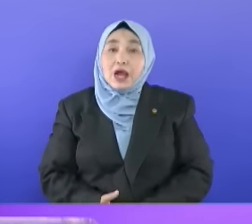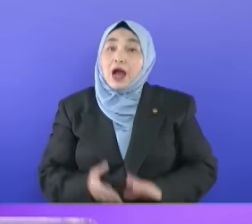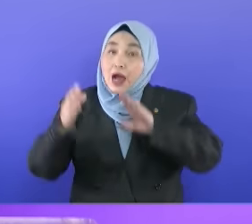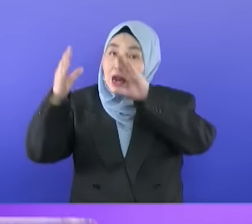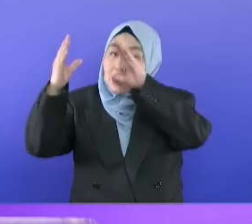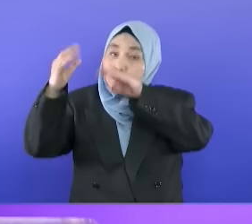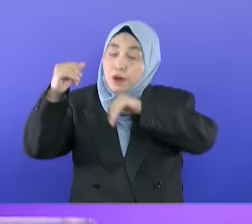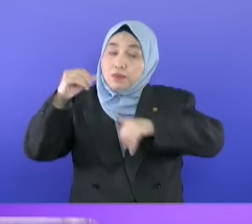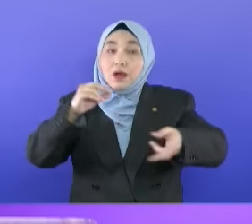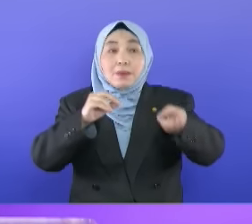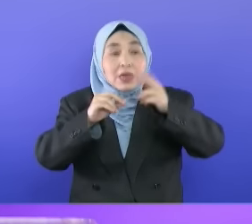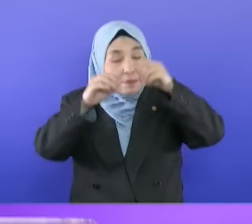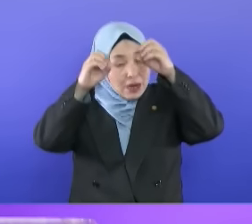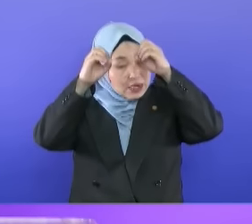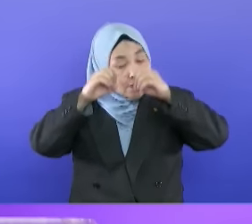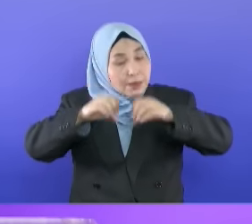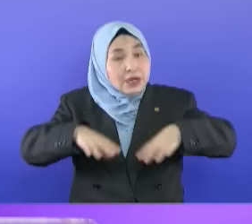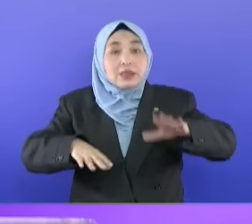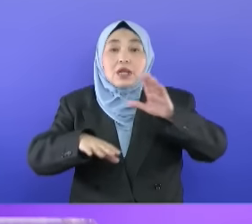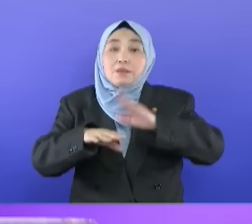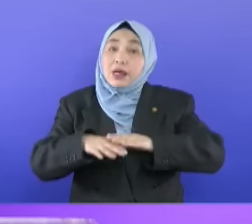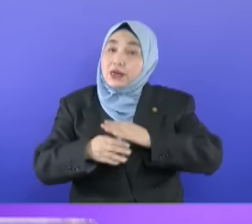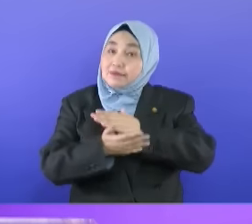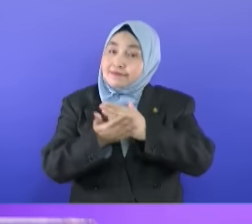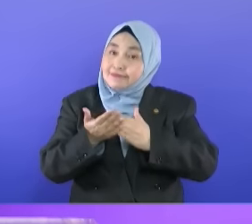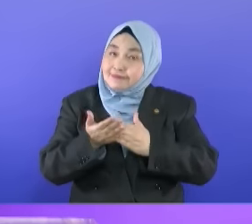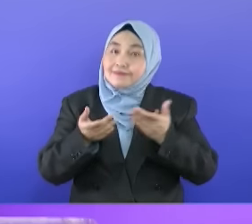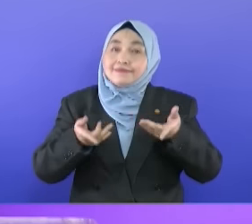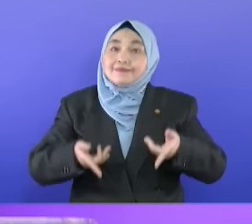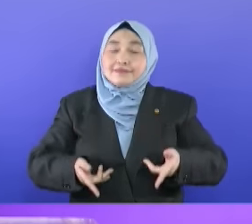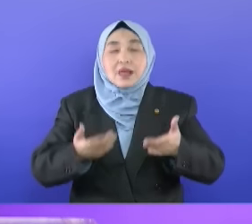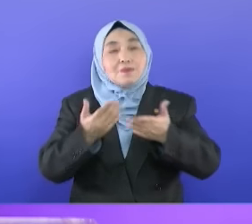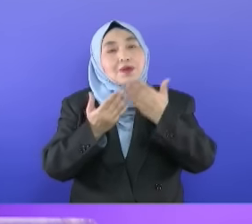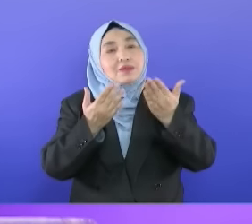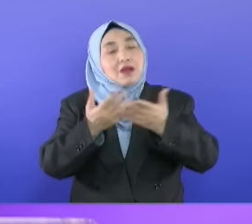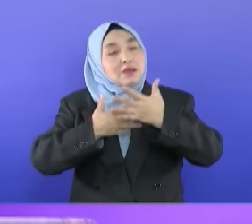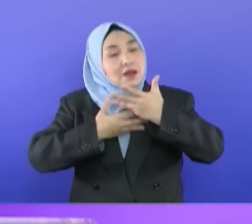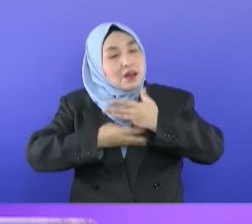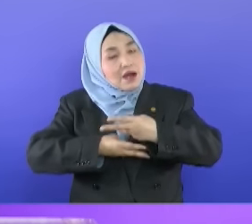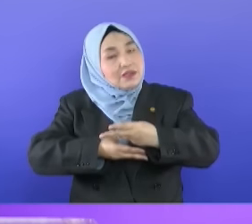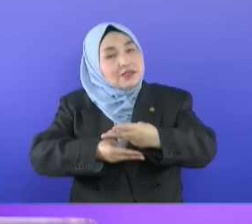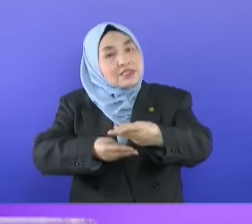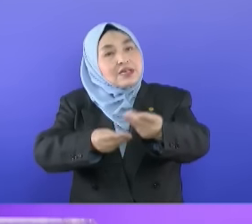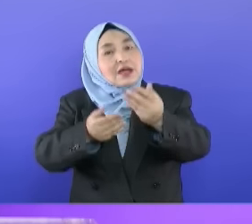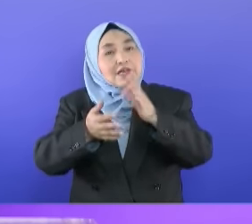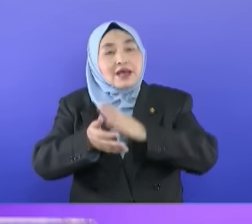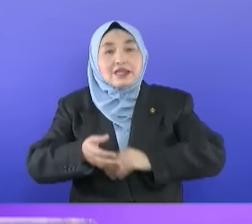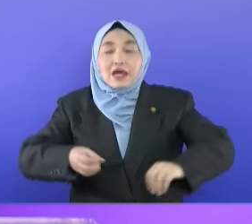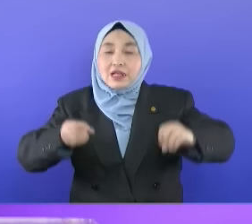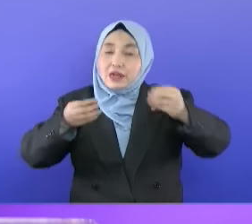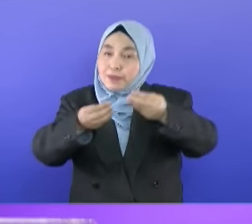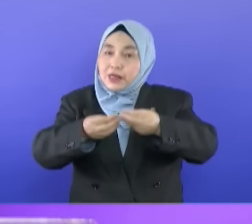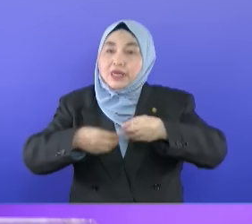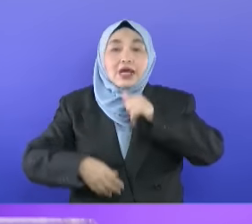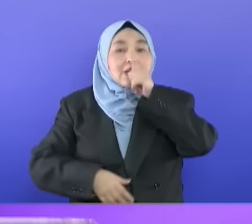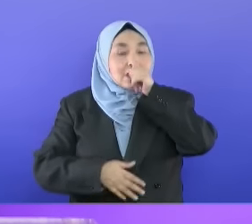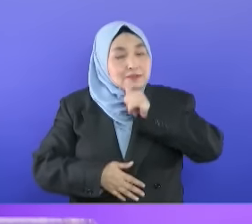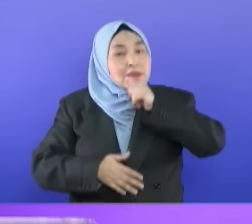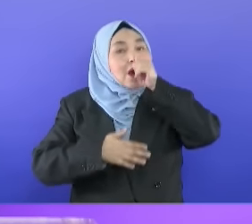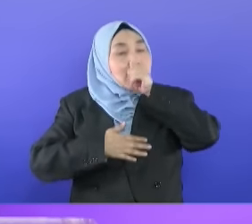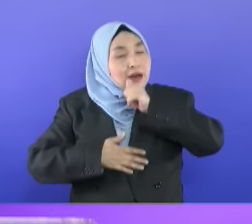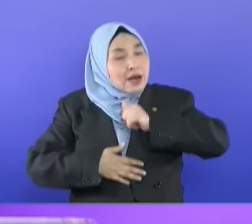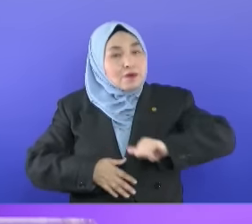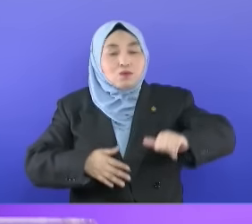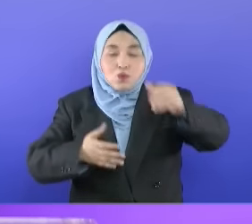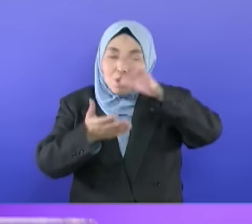menambahkan keberkatan kepada sesi kita pada kali ini dimudahkan dilancarkan dan diberikan kesabaran kepada kita semua untuk